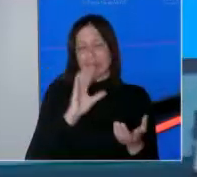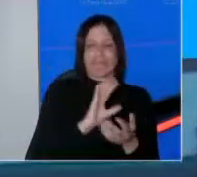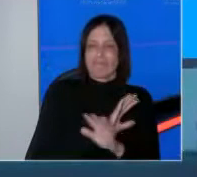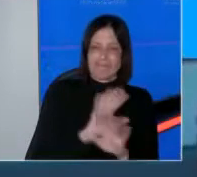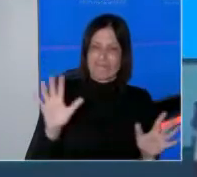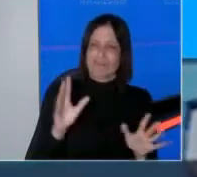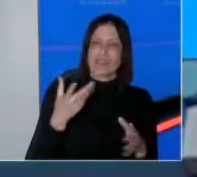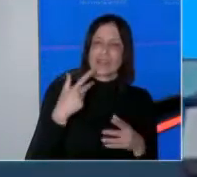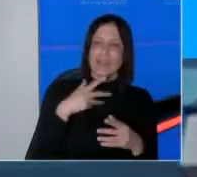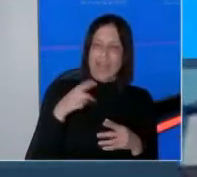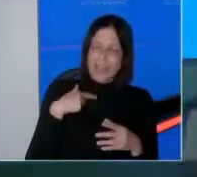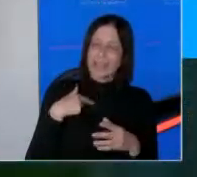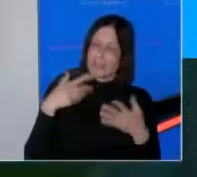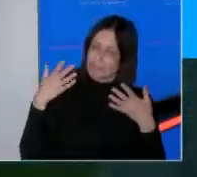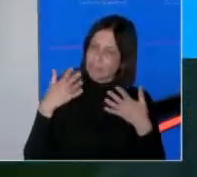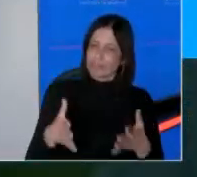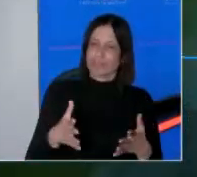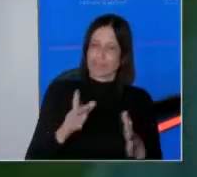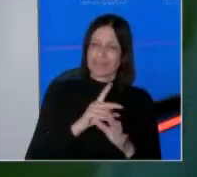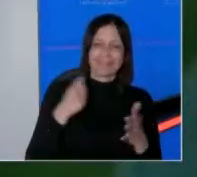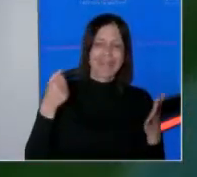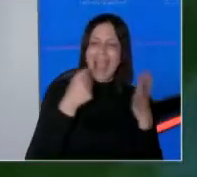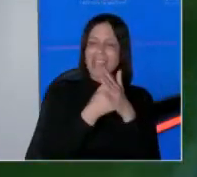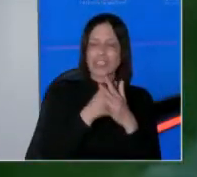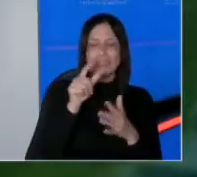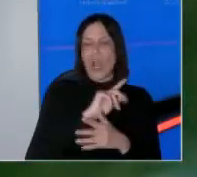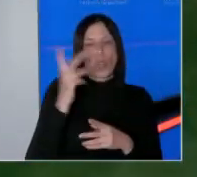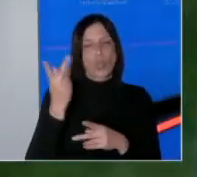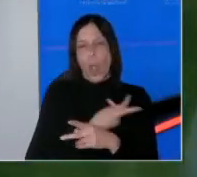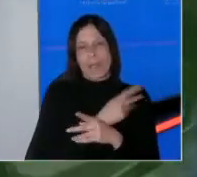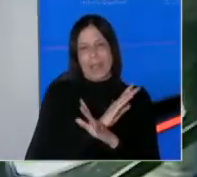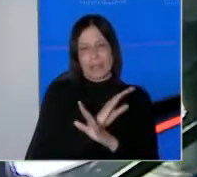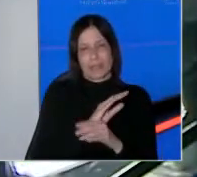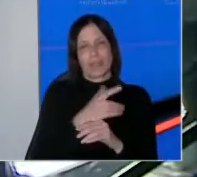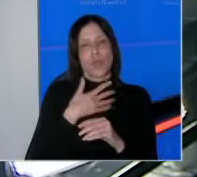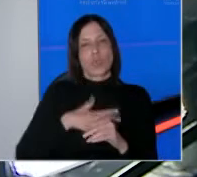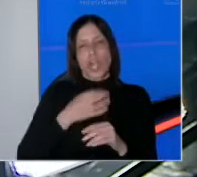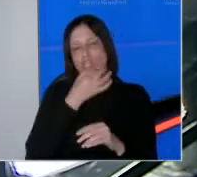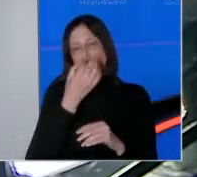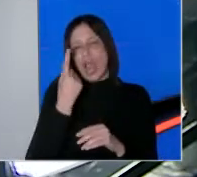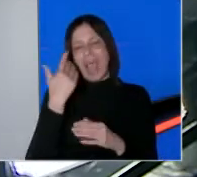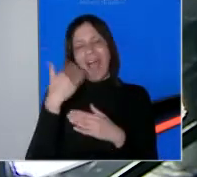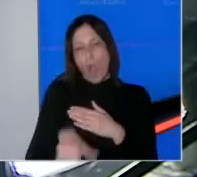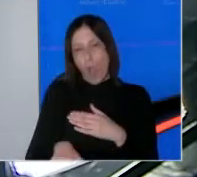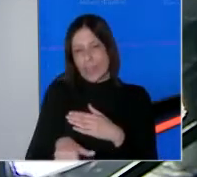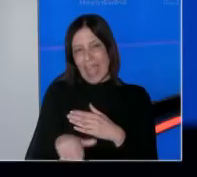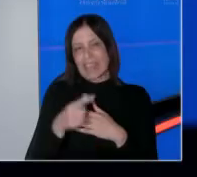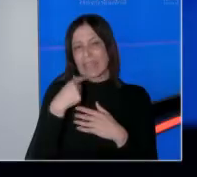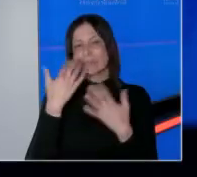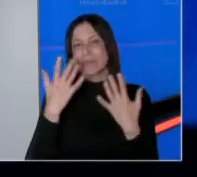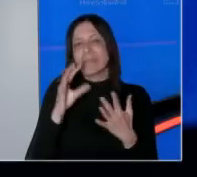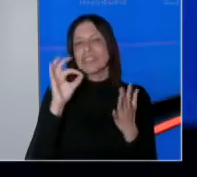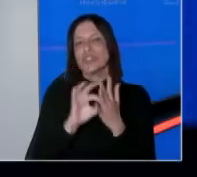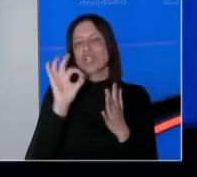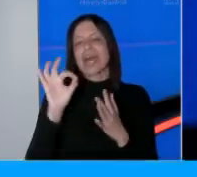ששה, פיצ'י פיצ'י, כנס בכם עד הסוף. מדינה לא נורמלית. אני מקווה, אני רק רוצה לשאול אותך שאלה אחרונה, תגיד לי רק מספר, מה הציון